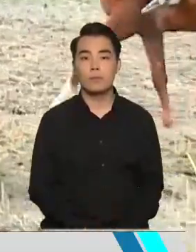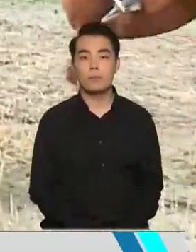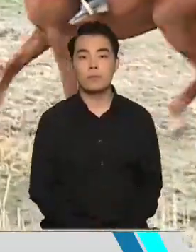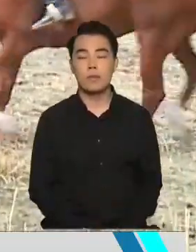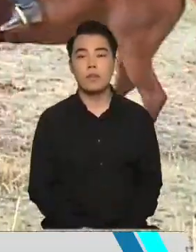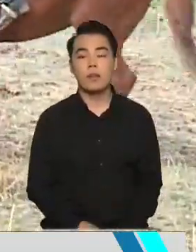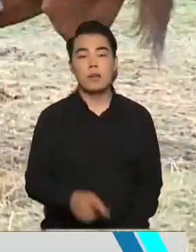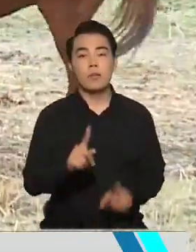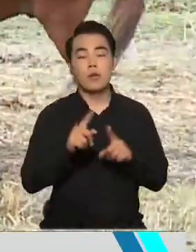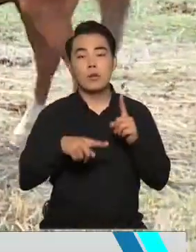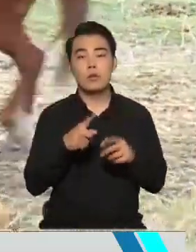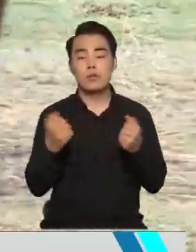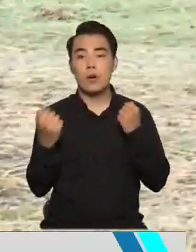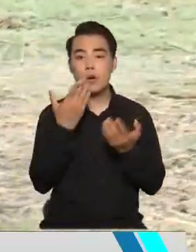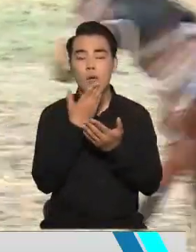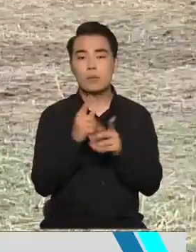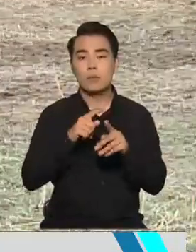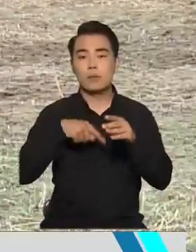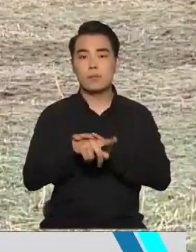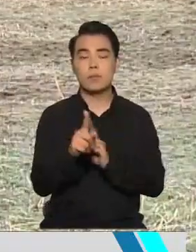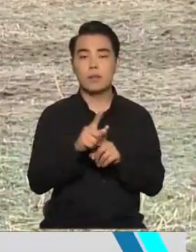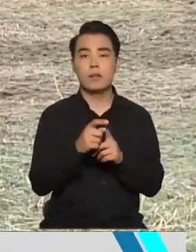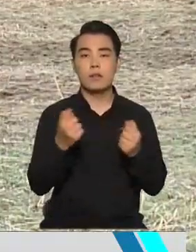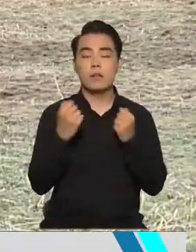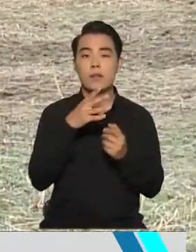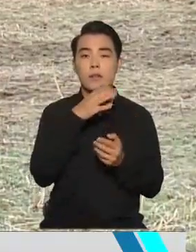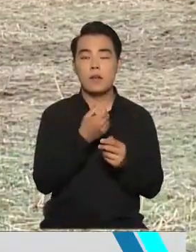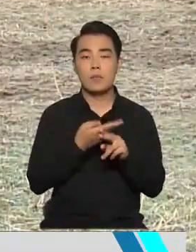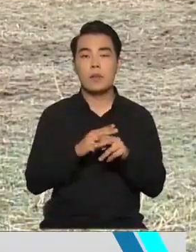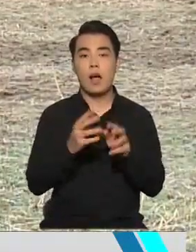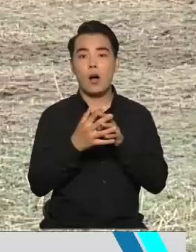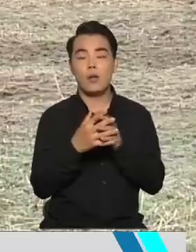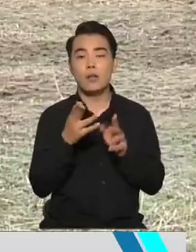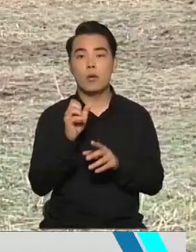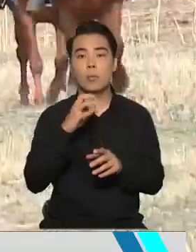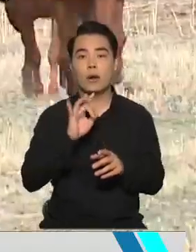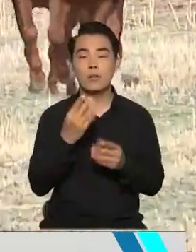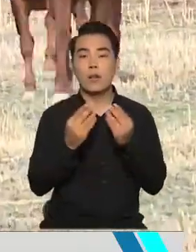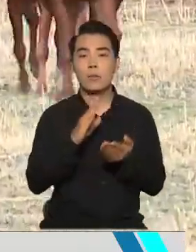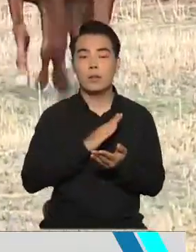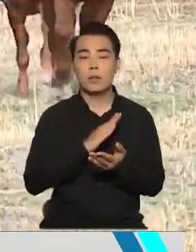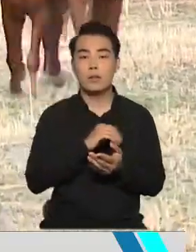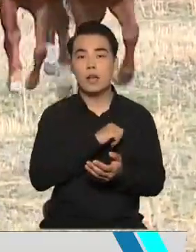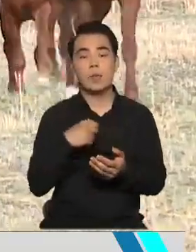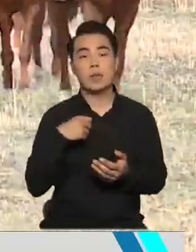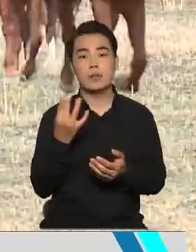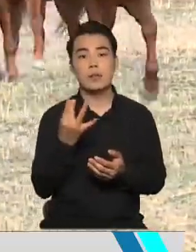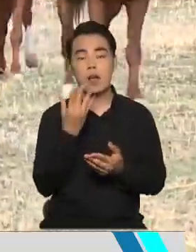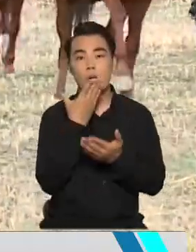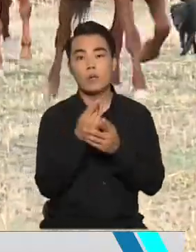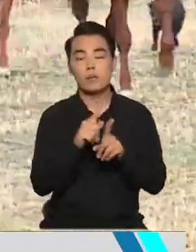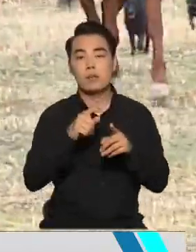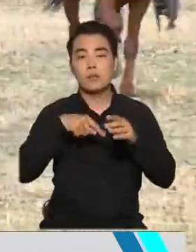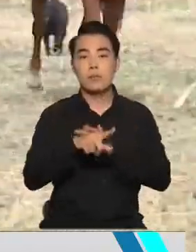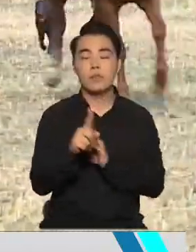Апардың. Ұлттық спортты ұлықтап жүрген қазыналы қария серке сойып ауыл жастарына көкпар ұйымдастырды. Ең қызығы шабандоздардың қиқуына